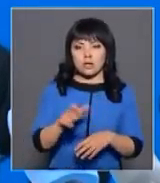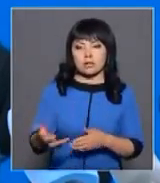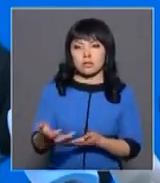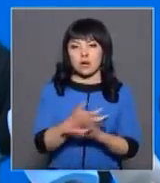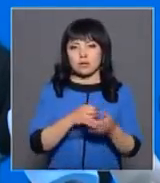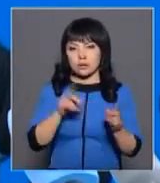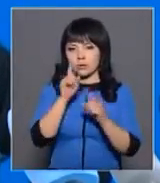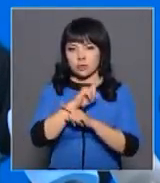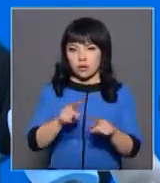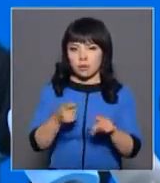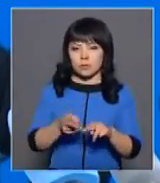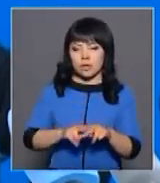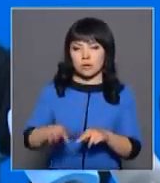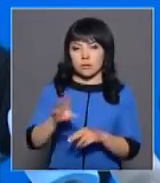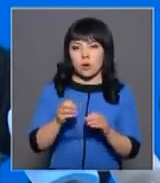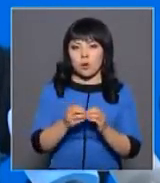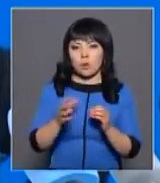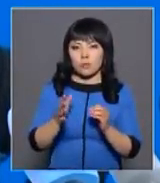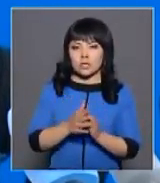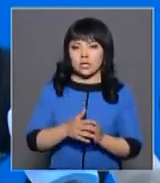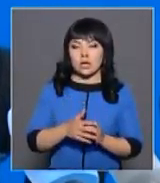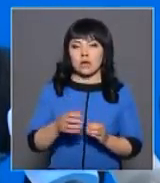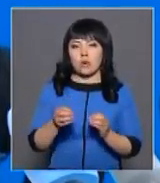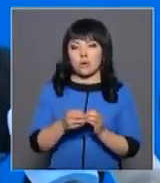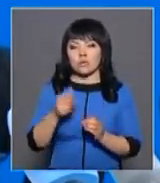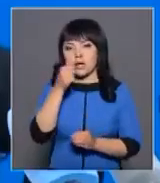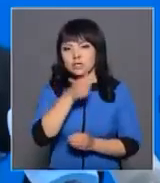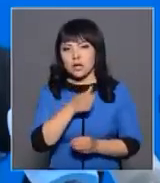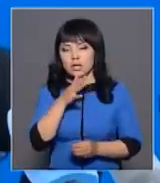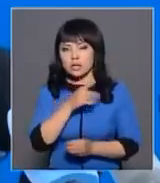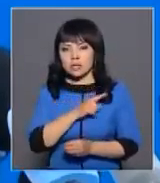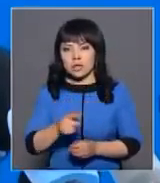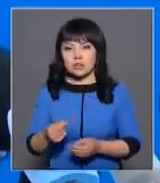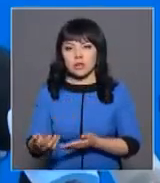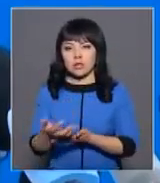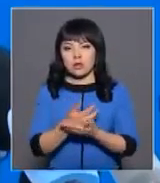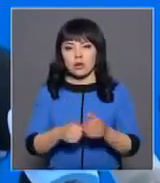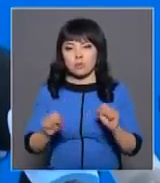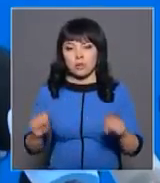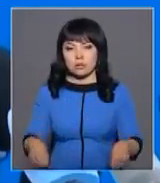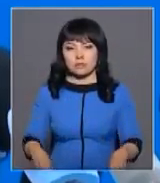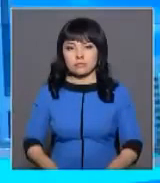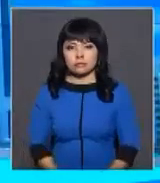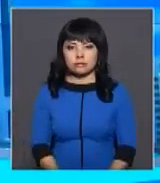ол 10-15 жылдың ішінде жинап отырса, сол ақша жиналып қалады.